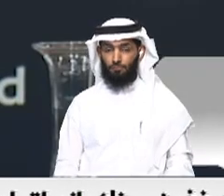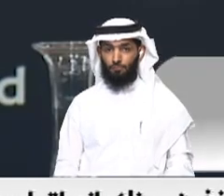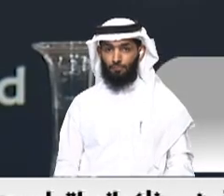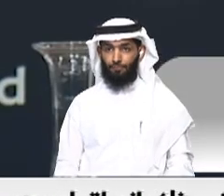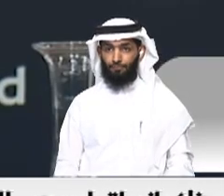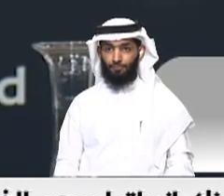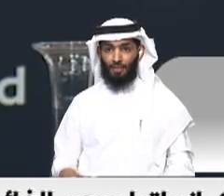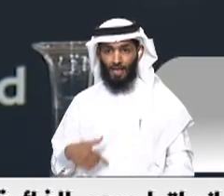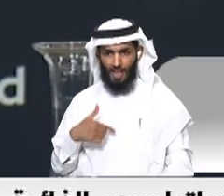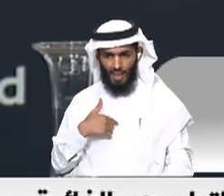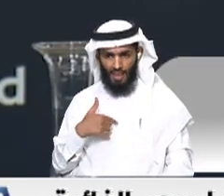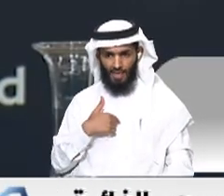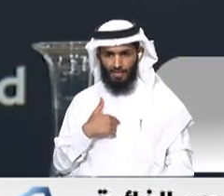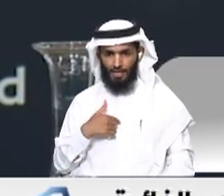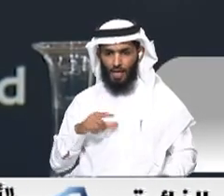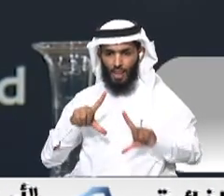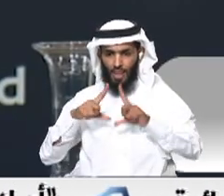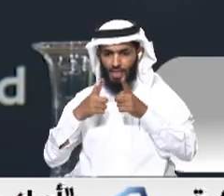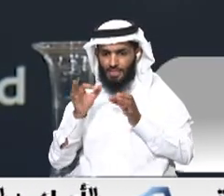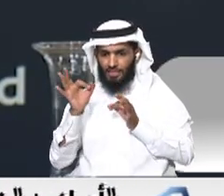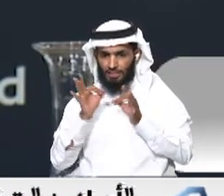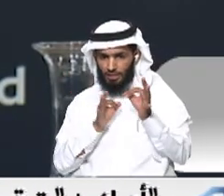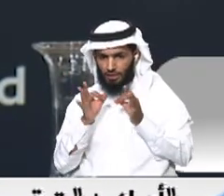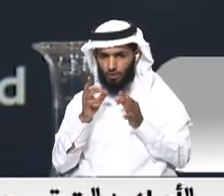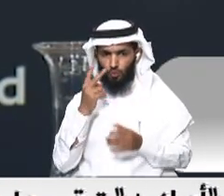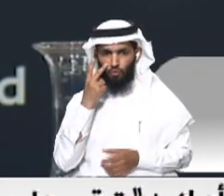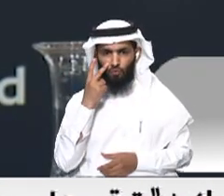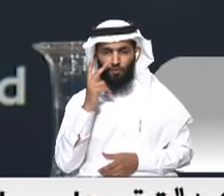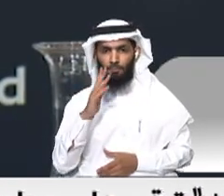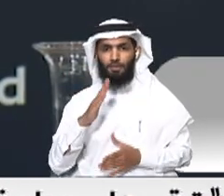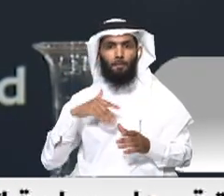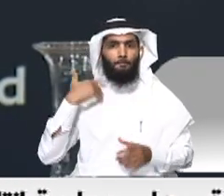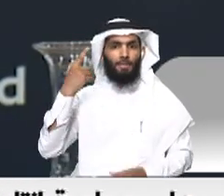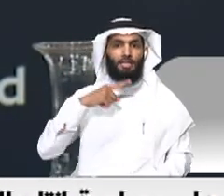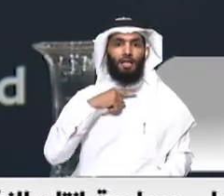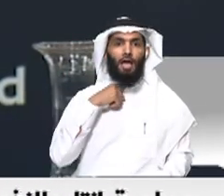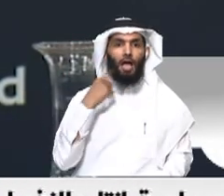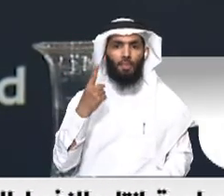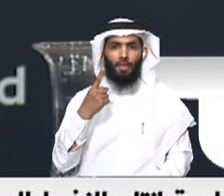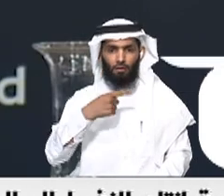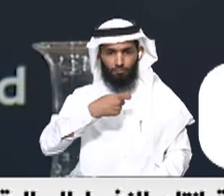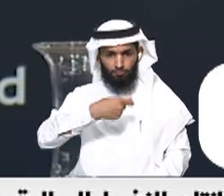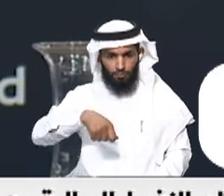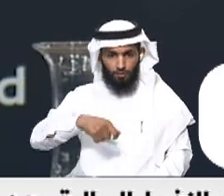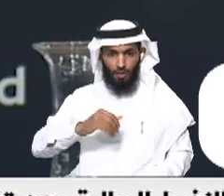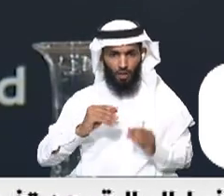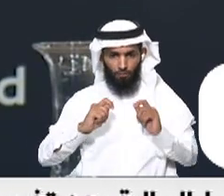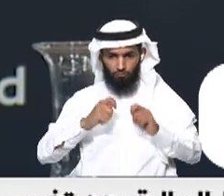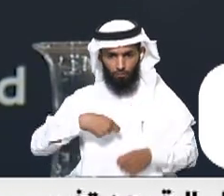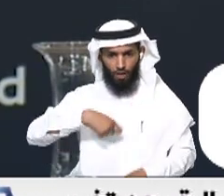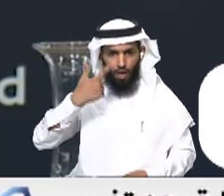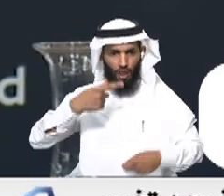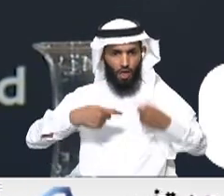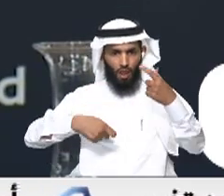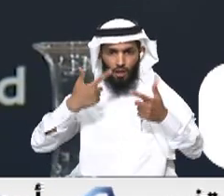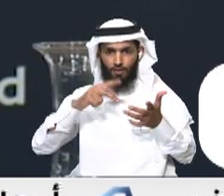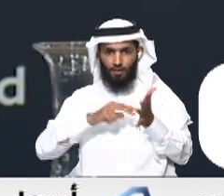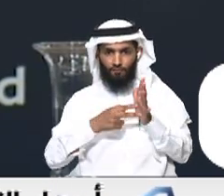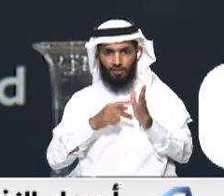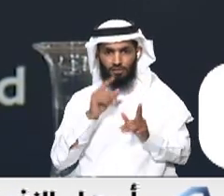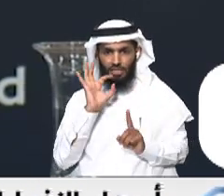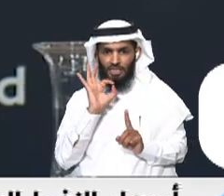لجنة السياسات ستبقى حذرة فيما يتعلق بمخاطر ارتفاع التضخم ليبقى عند 2% وهو